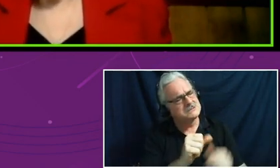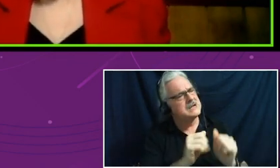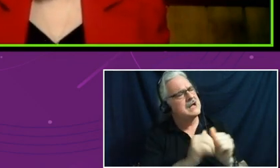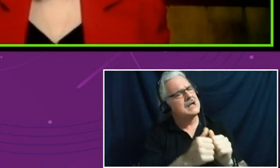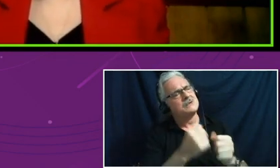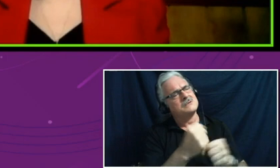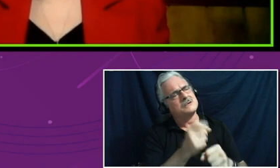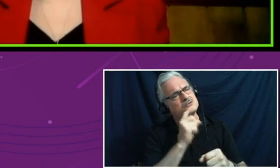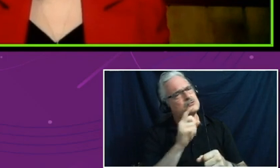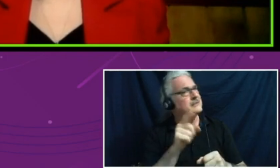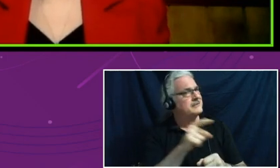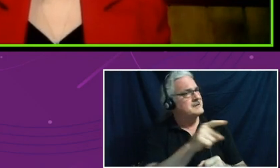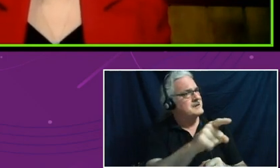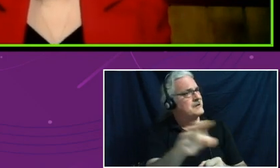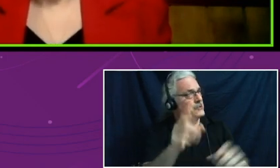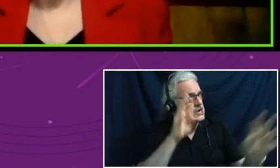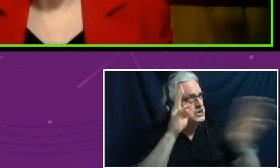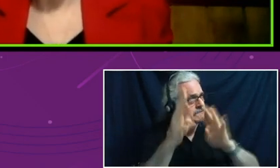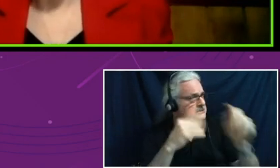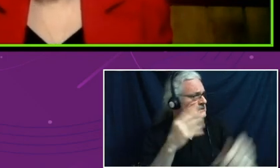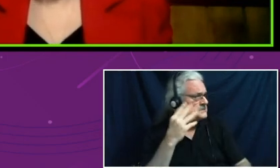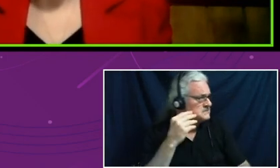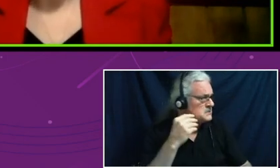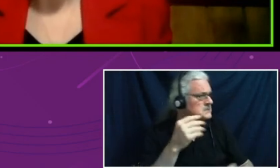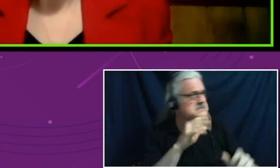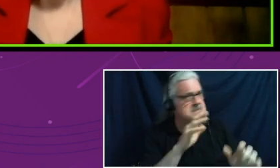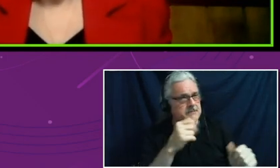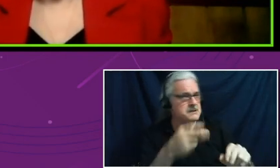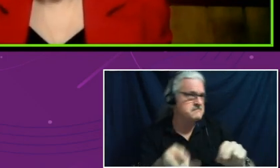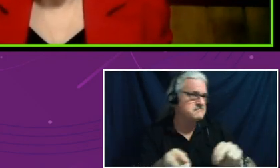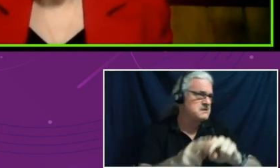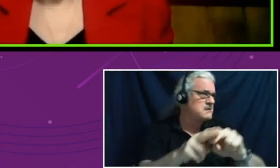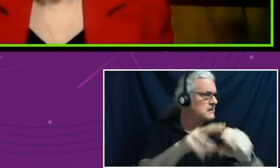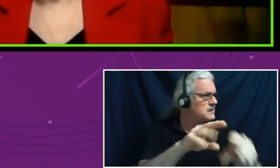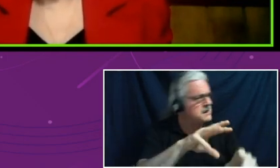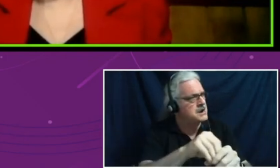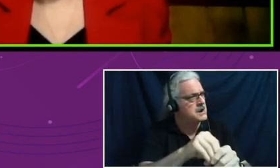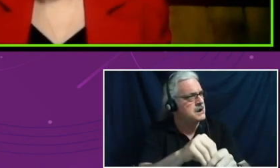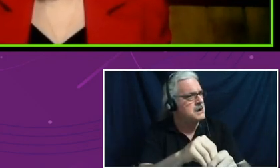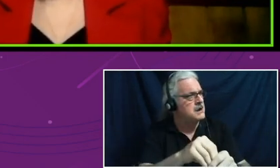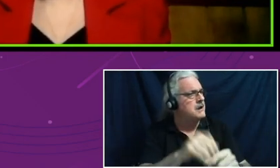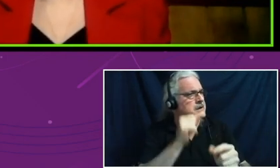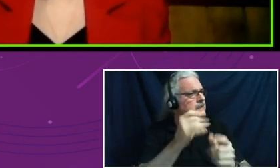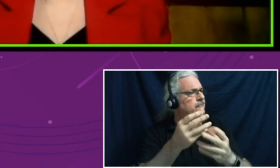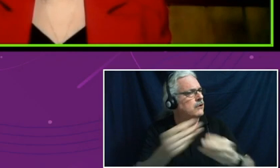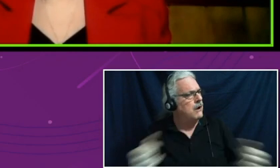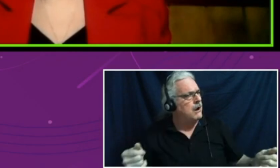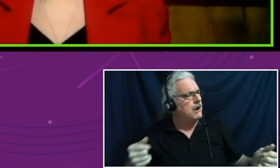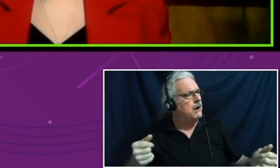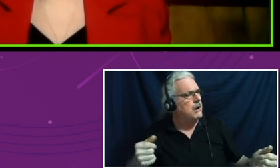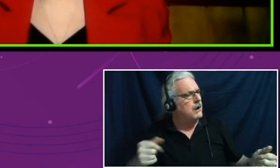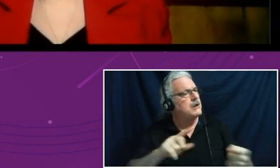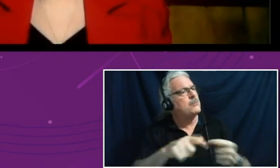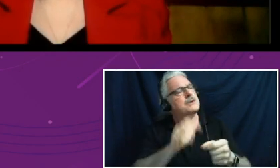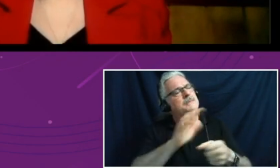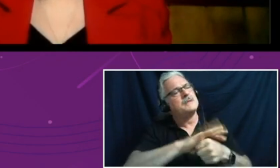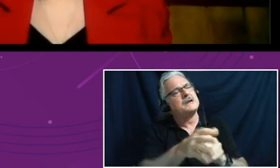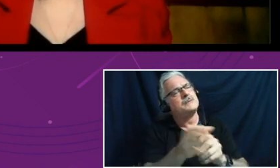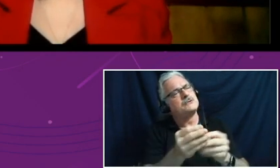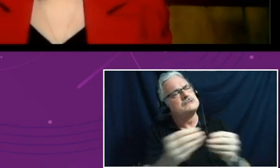qu'on reconstruit les systèmes, il ne faut pas les oublier au moment où la pandémie pourrait reculer.